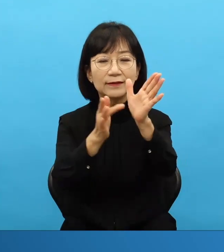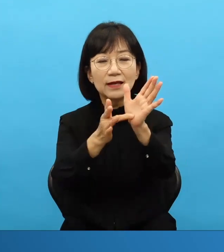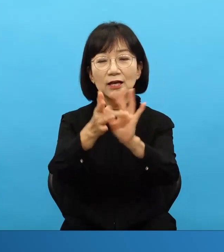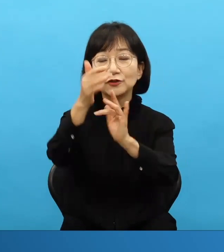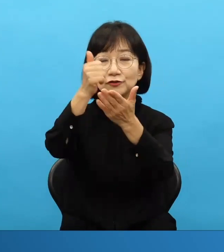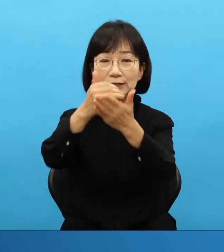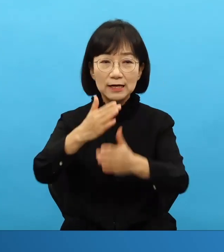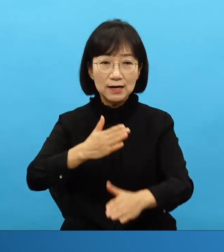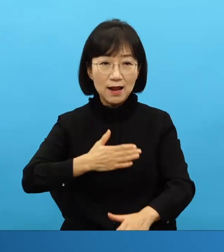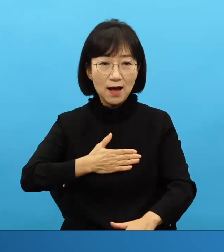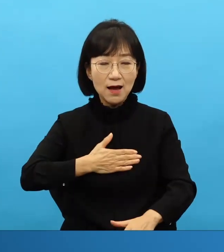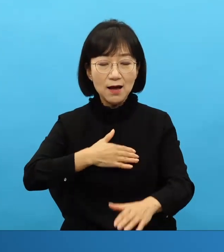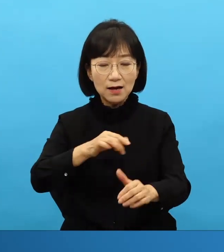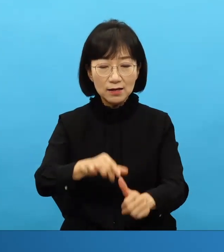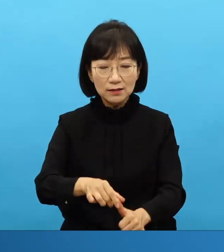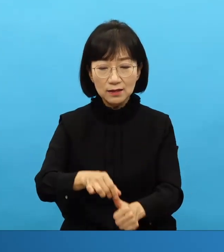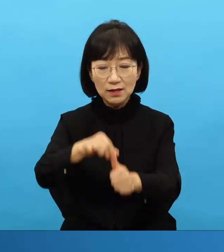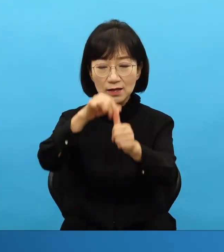예수